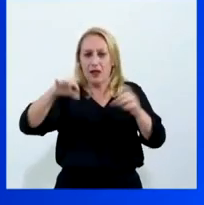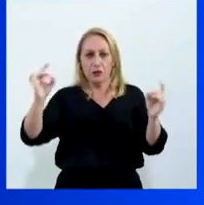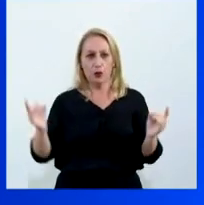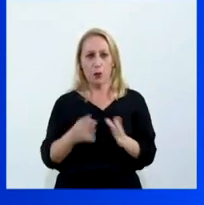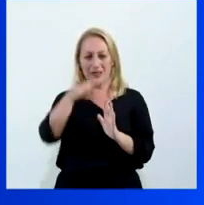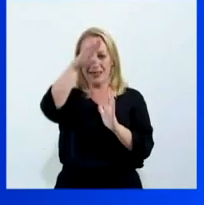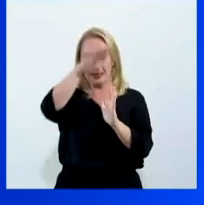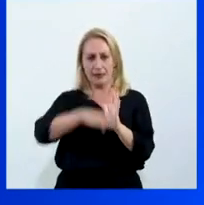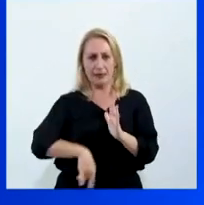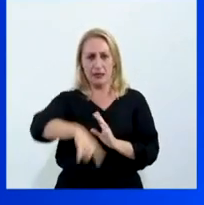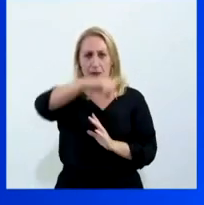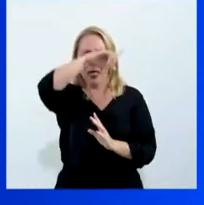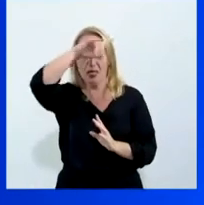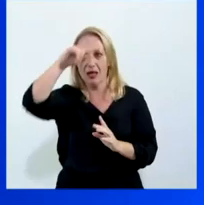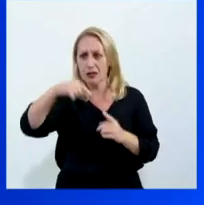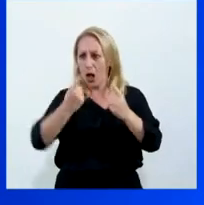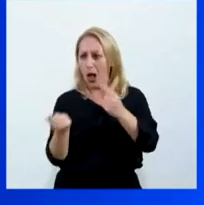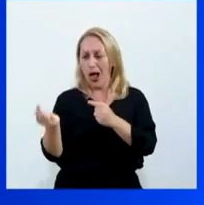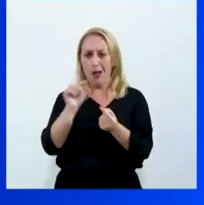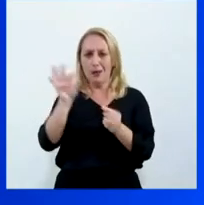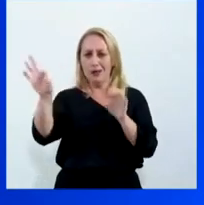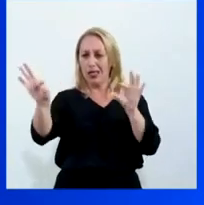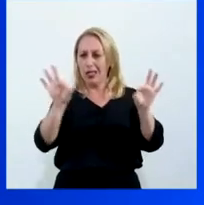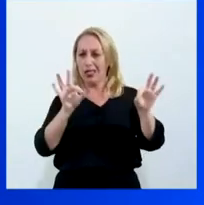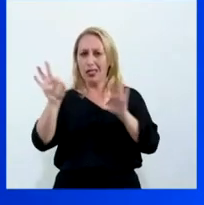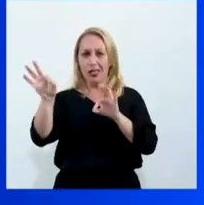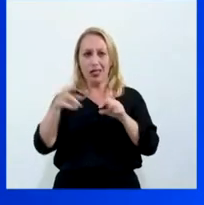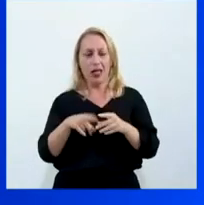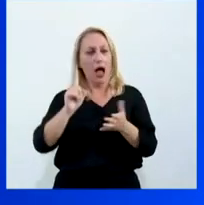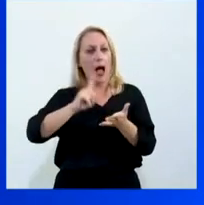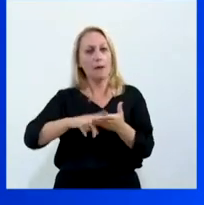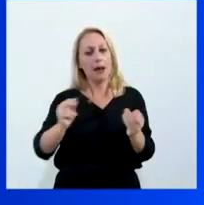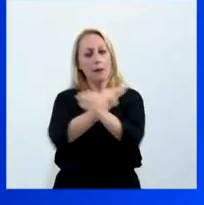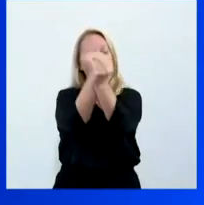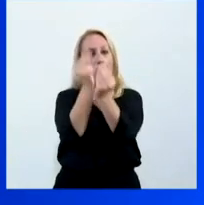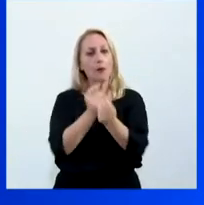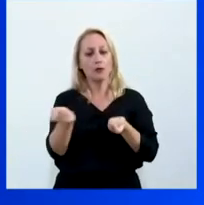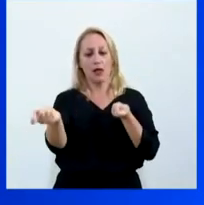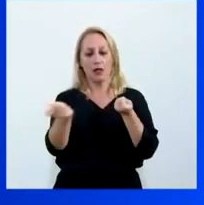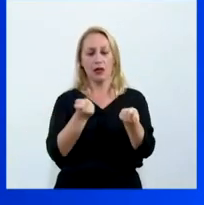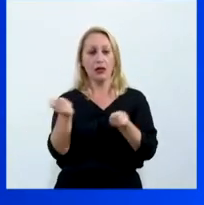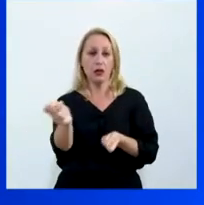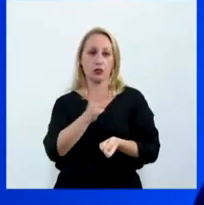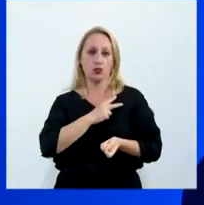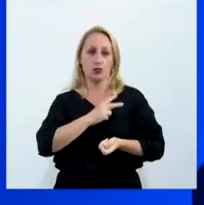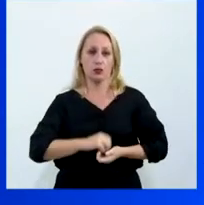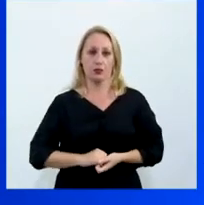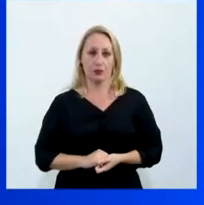σύστημα με όσο το δυνατόν πιο αποτελεσματικό και τεχνοκρατικό τρόπο.